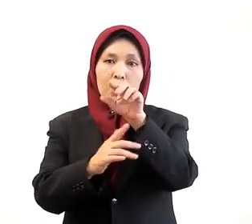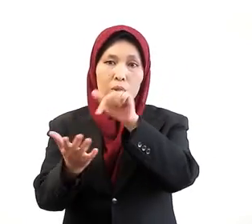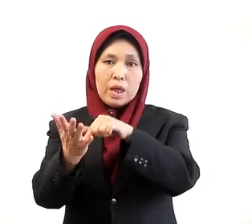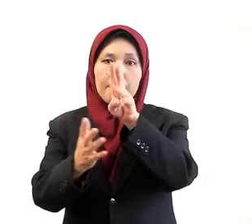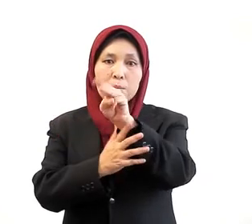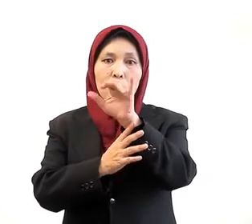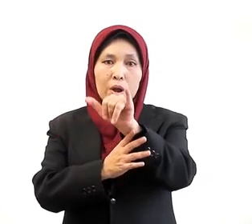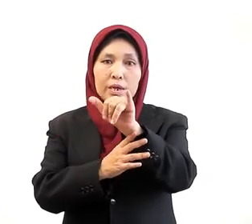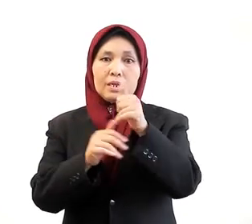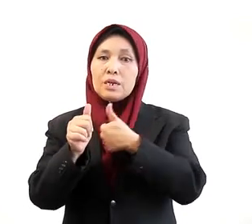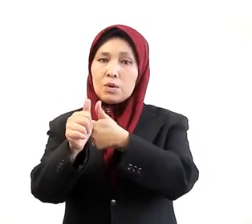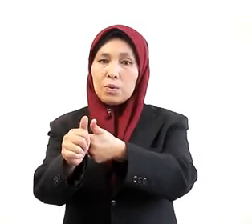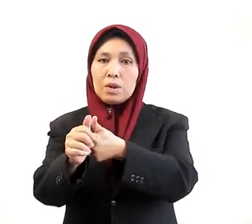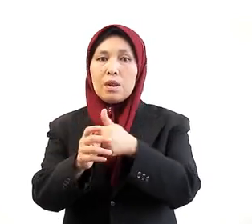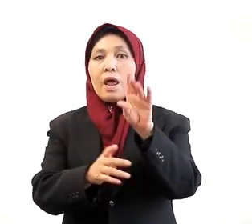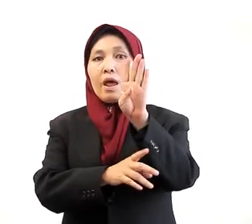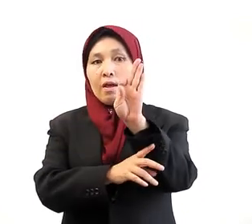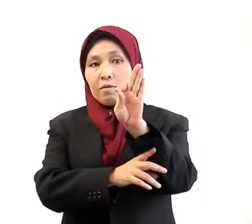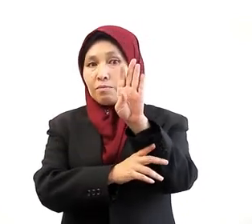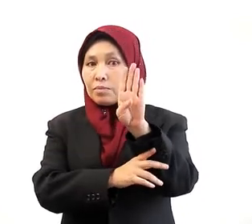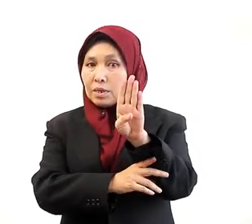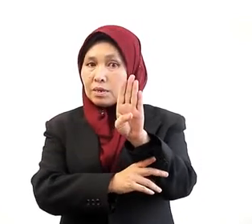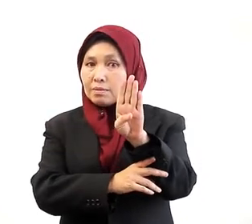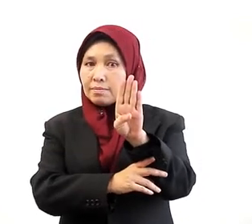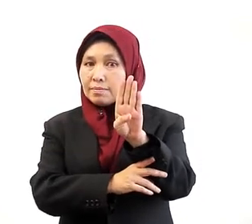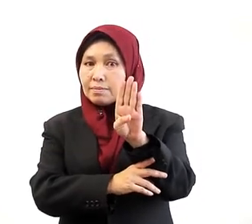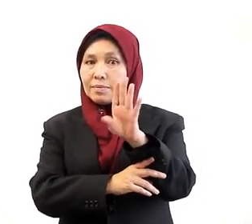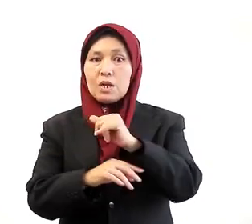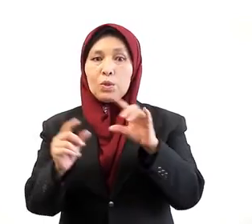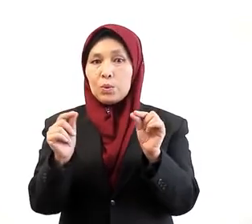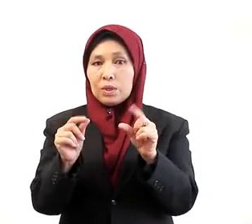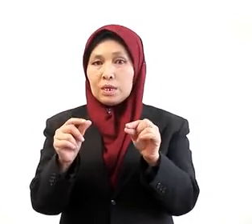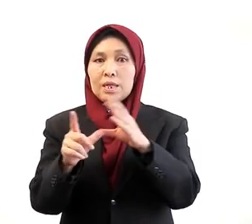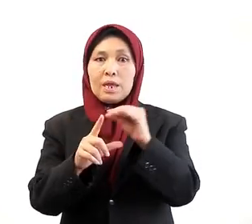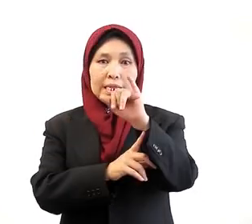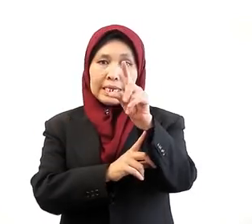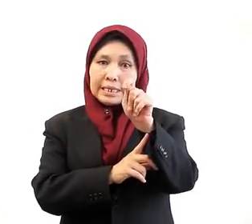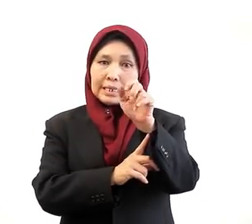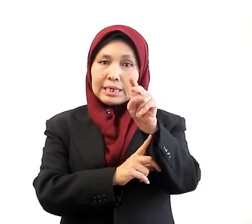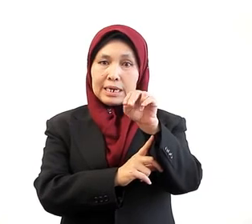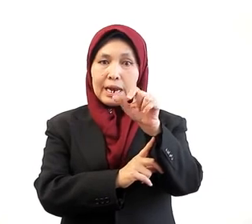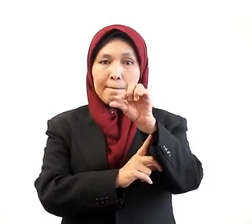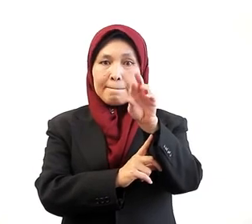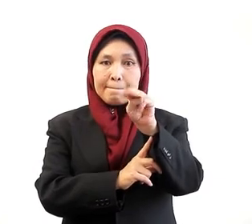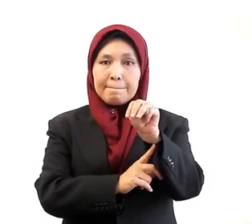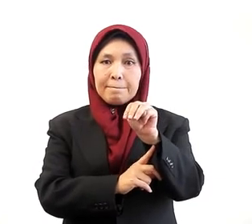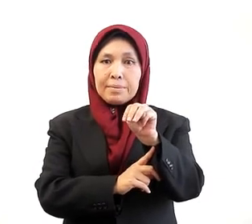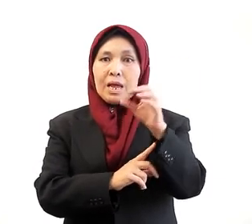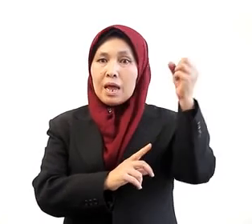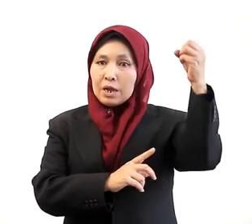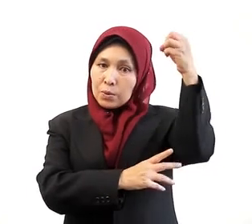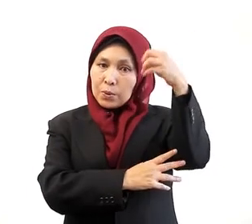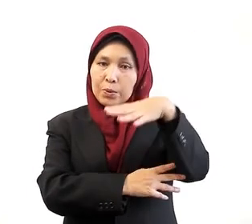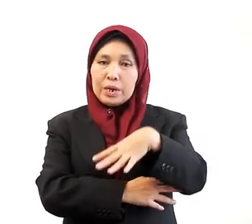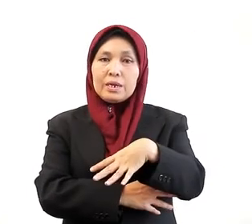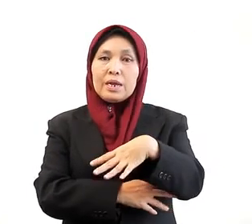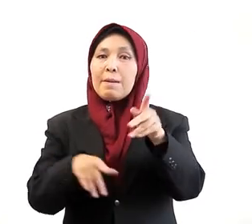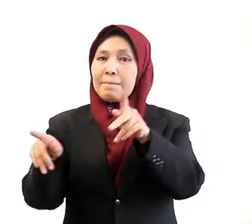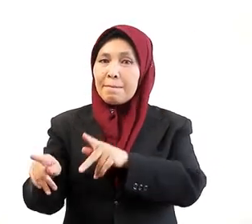serta kunjungi laman sosial kami di Facebook, Twitter dan Instagram. AgroNurani